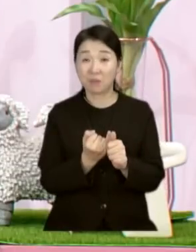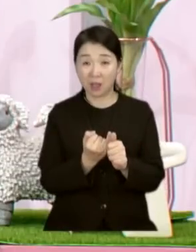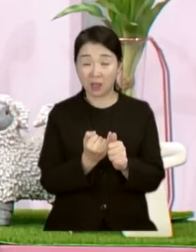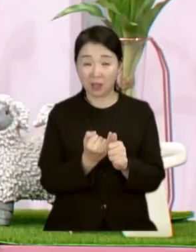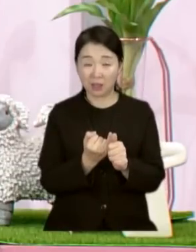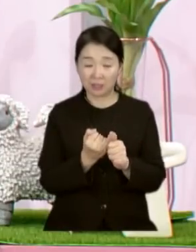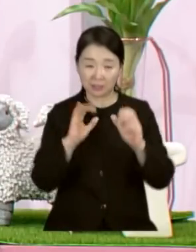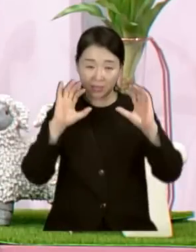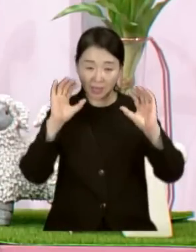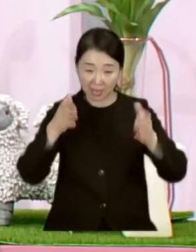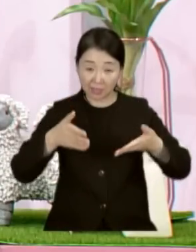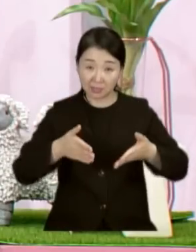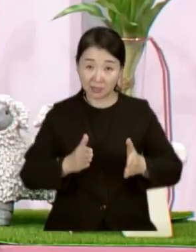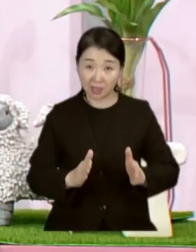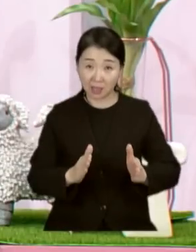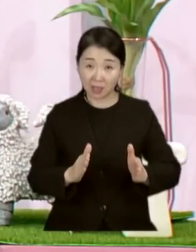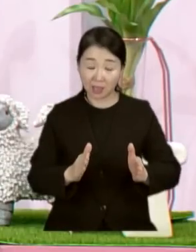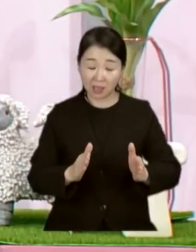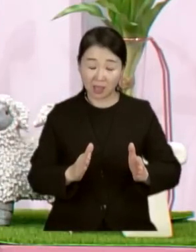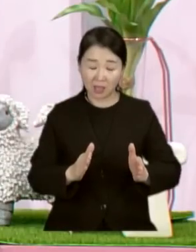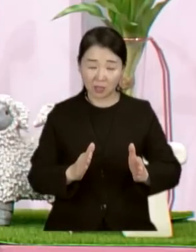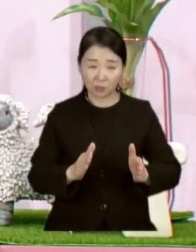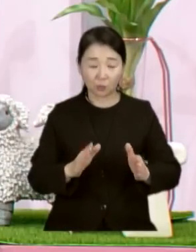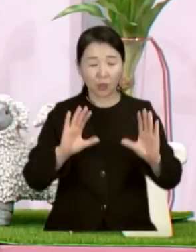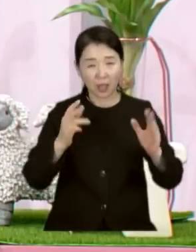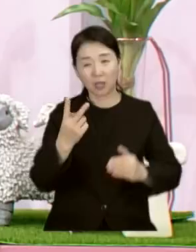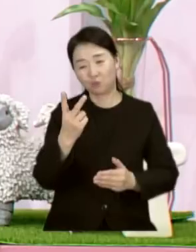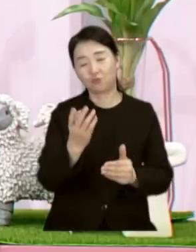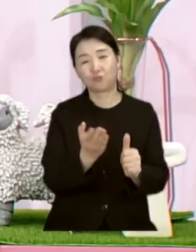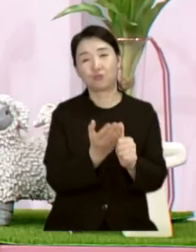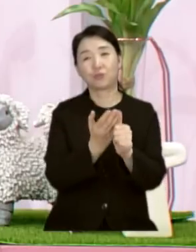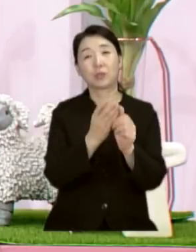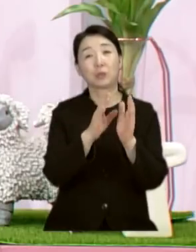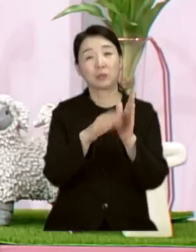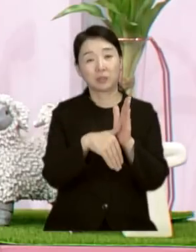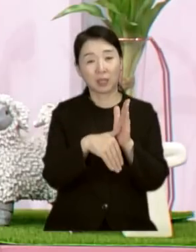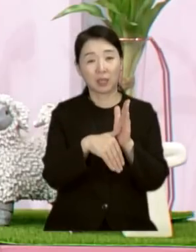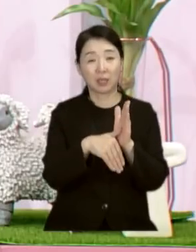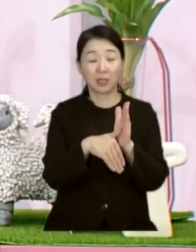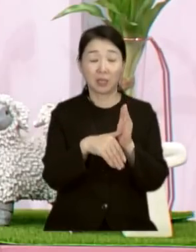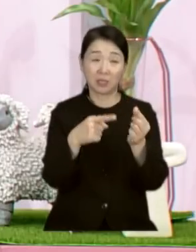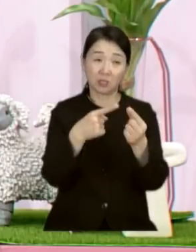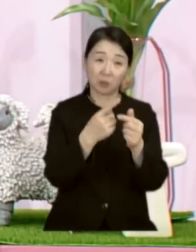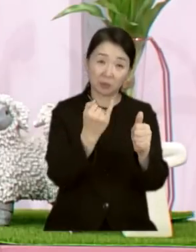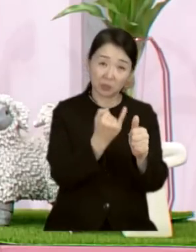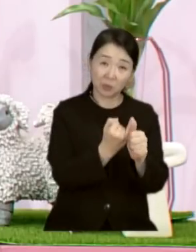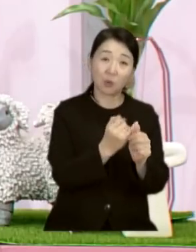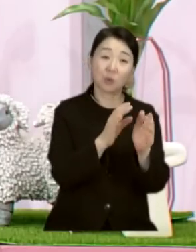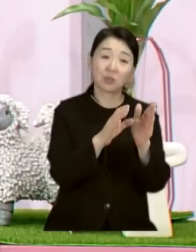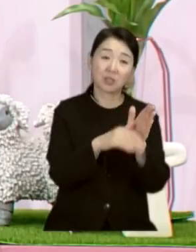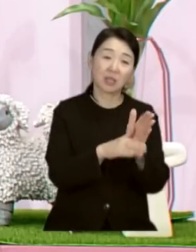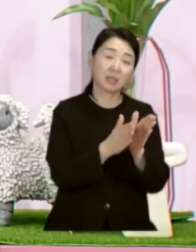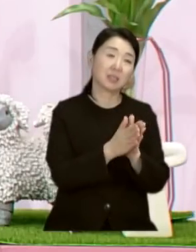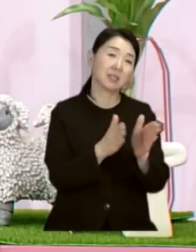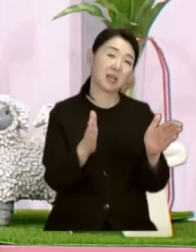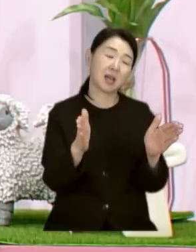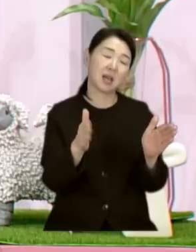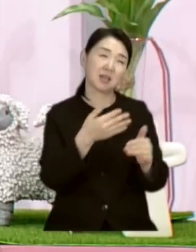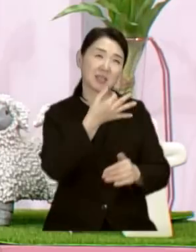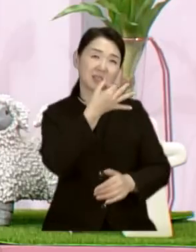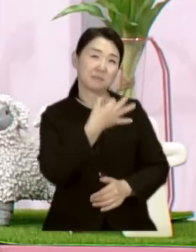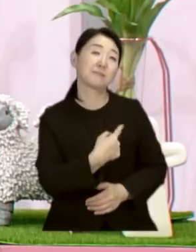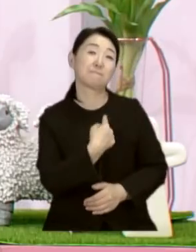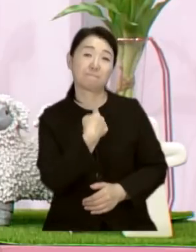나서부터 아이를 낳고 또 연년생을 키우면서 첫 번째 결혼 생활이 사실은 시작부터가 좀